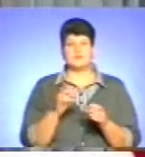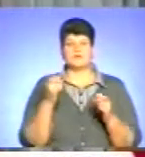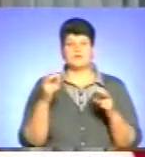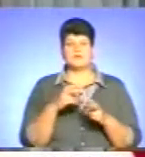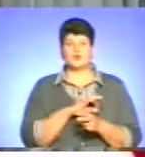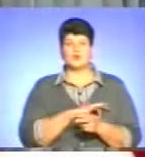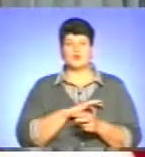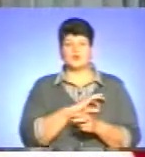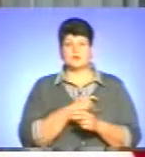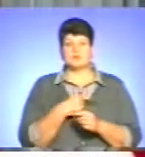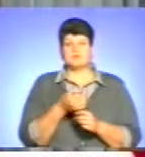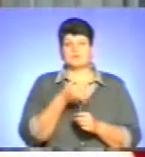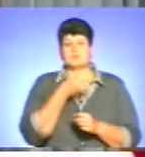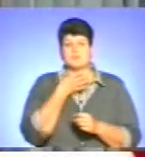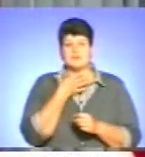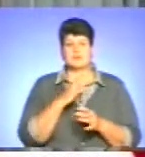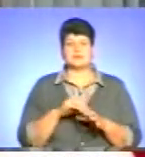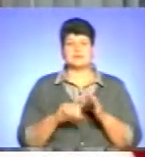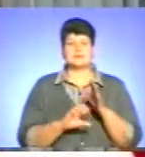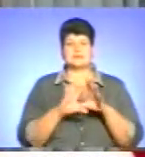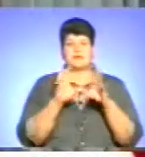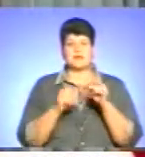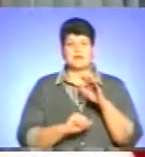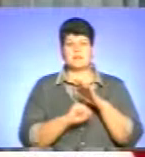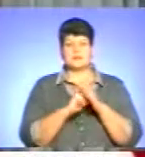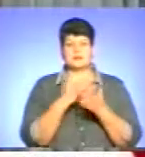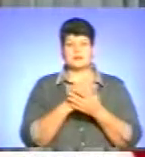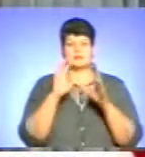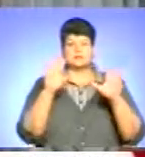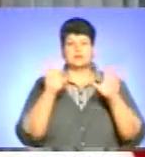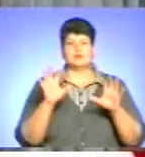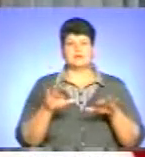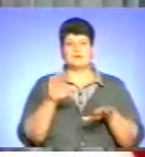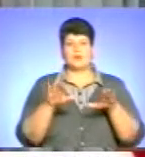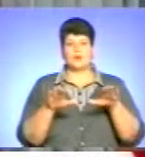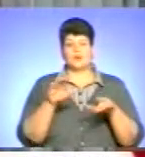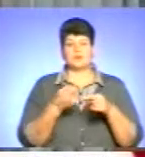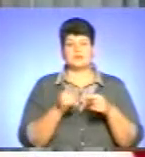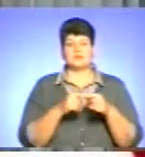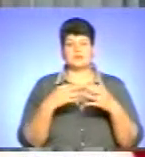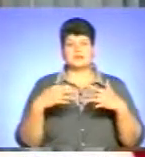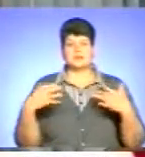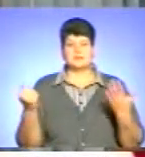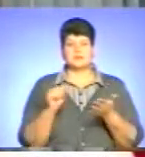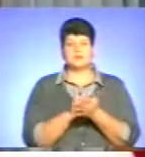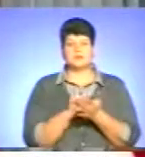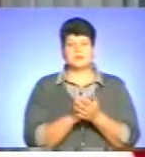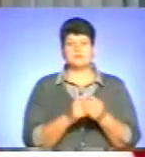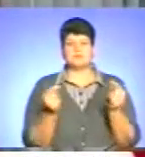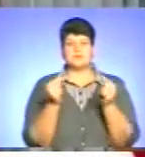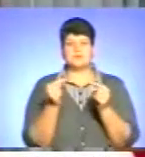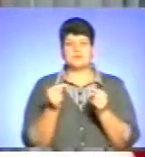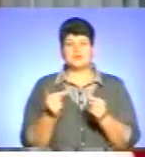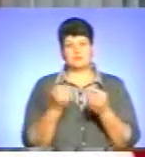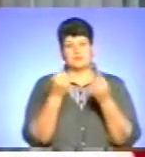мені дуже компонує, тому що є загальна база, є законодавство, яке регулюється також певними актами, і в ній все чітко, на мій погляд,